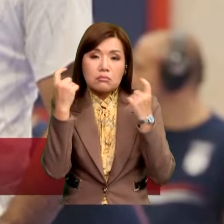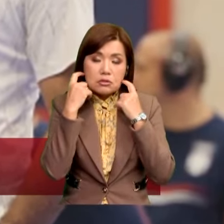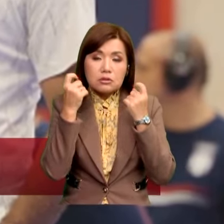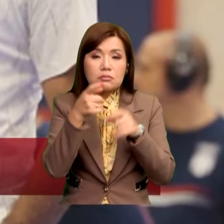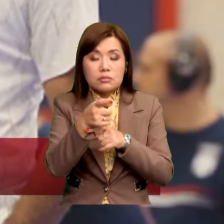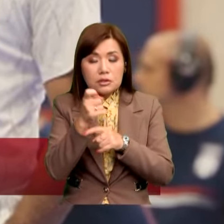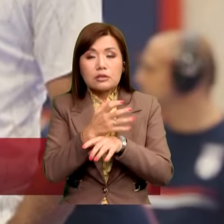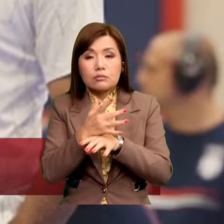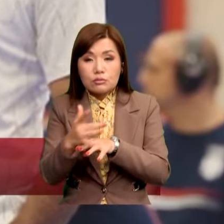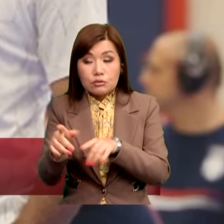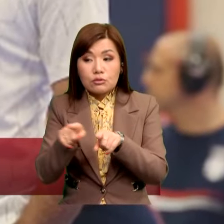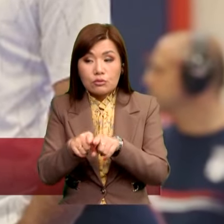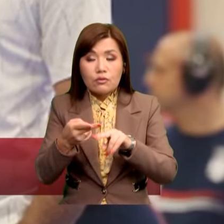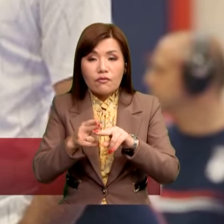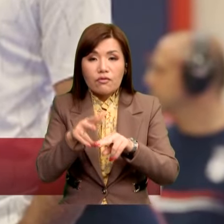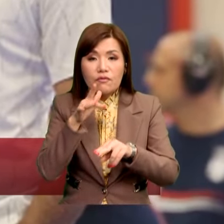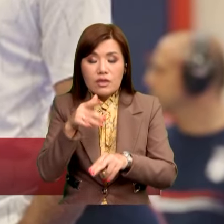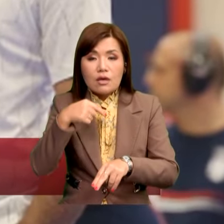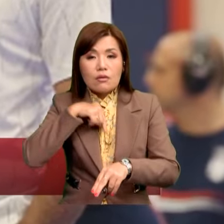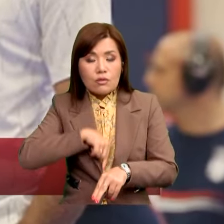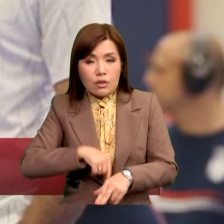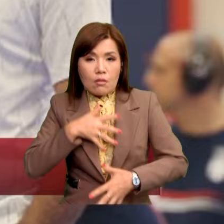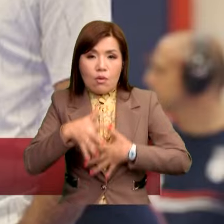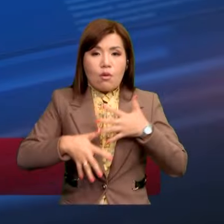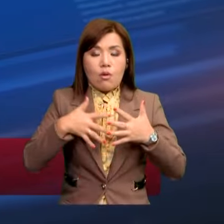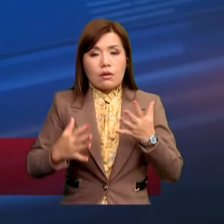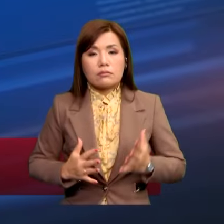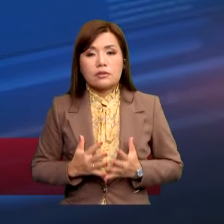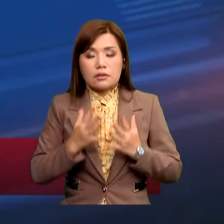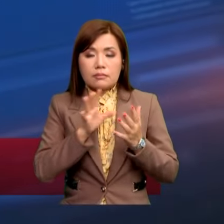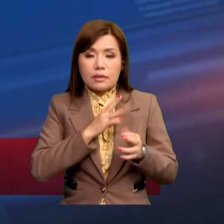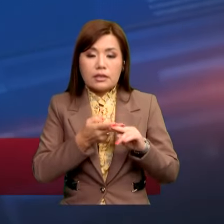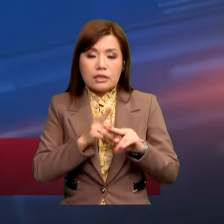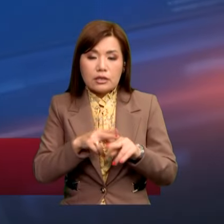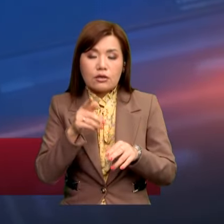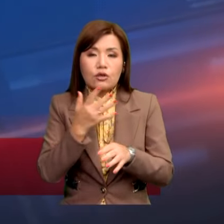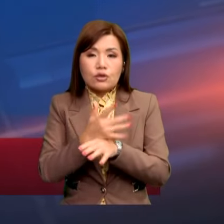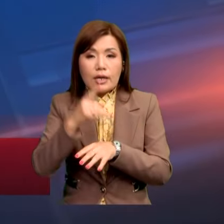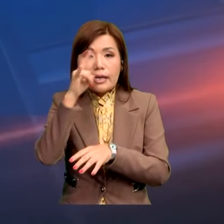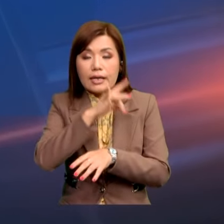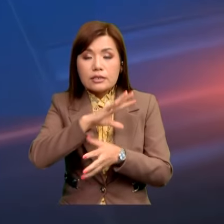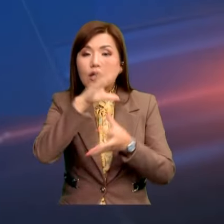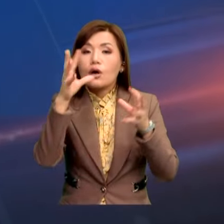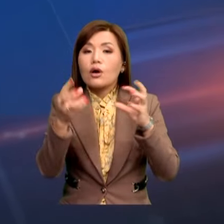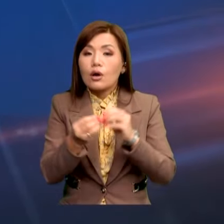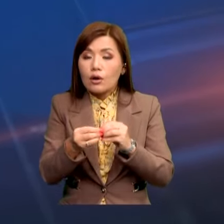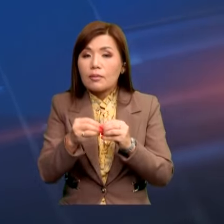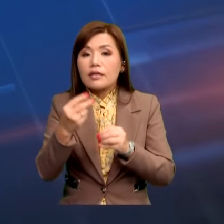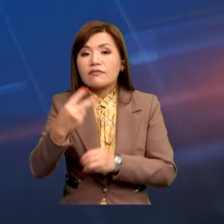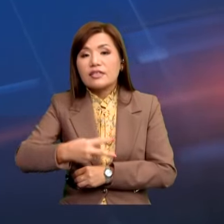позже признался, что в тот момент в его душе бушевала буря. К сожалению, в копилке Казахстана по итогам Олимпийских